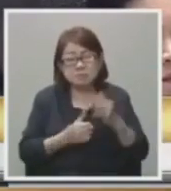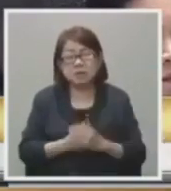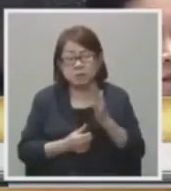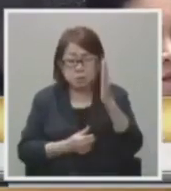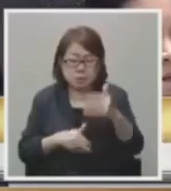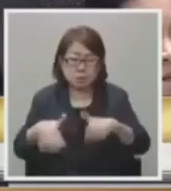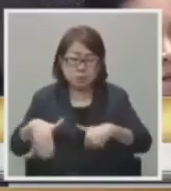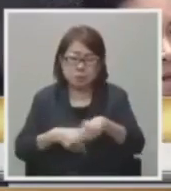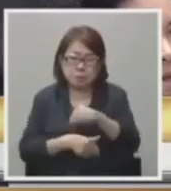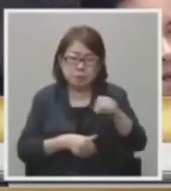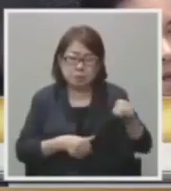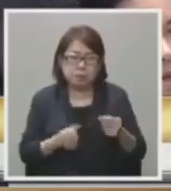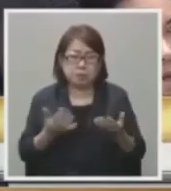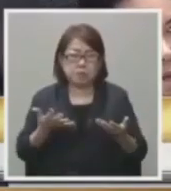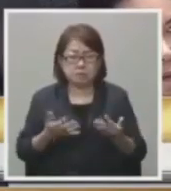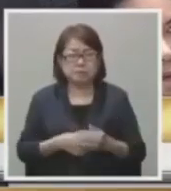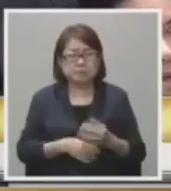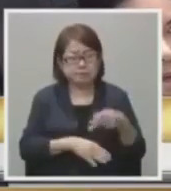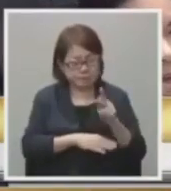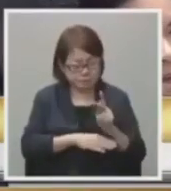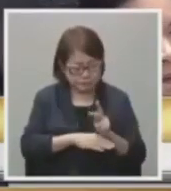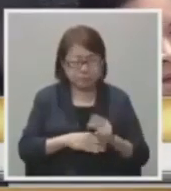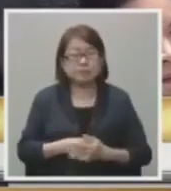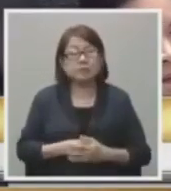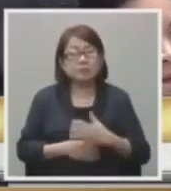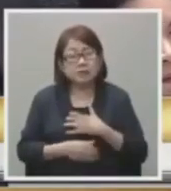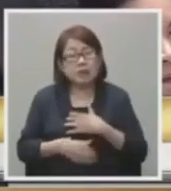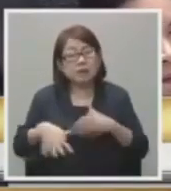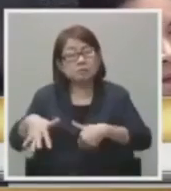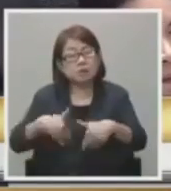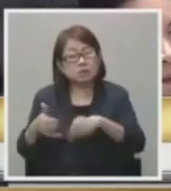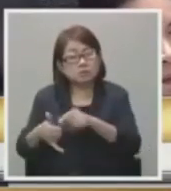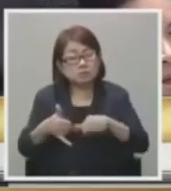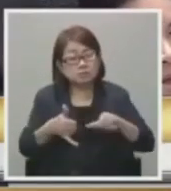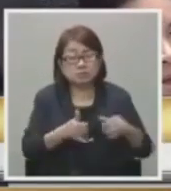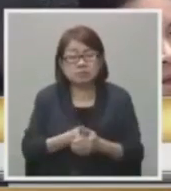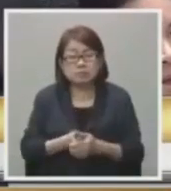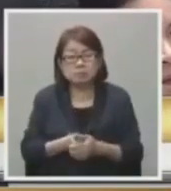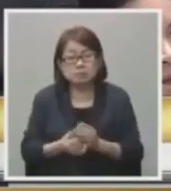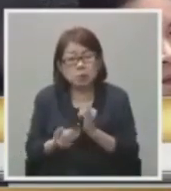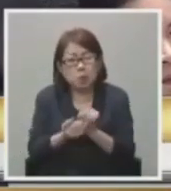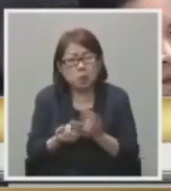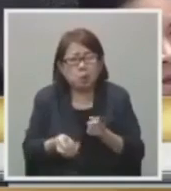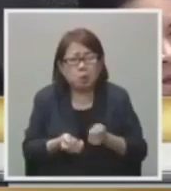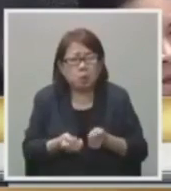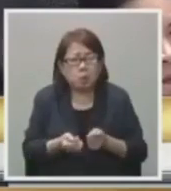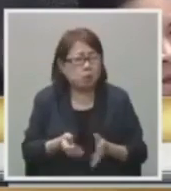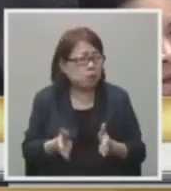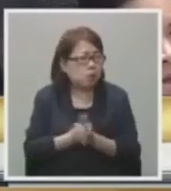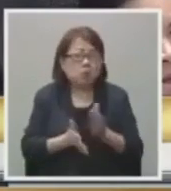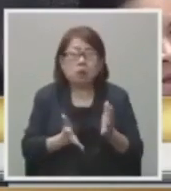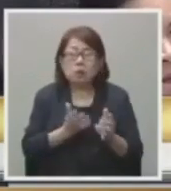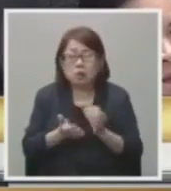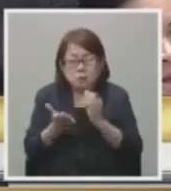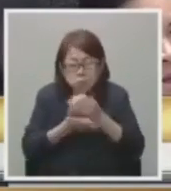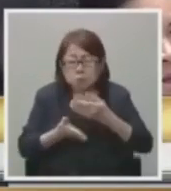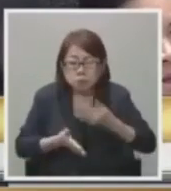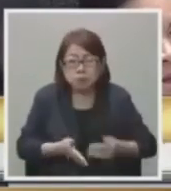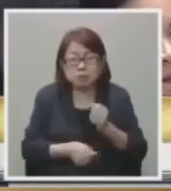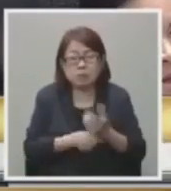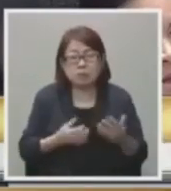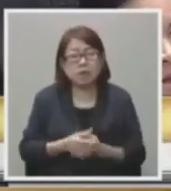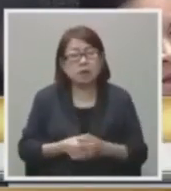างไรท่านประธานครับเราจะเอาสังคมเราอยู่กับปัญหายาเสพติดเหรอถ้าท่านแก้ได้ทั้งหม